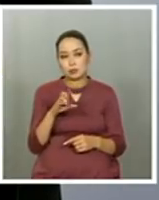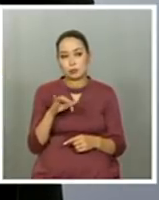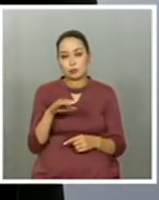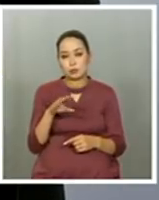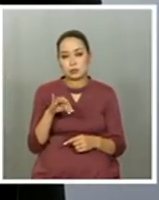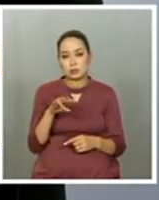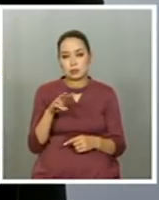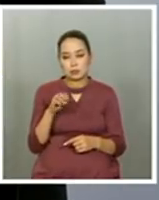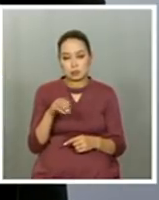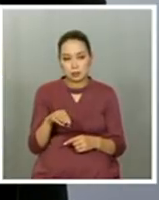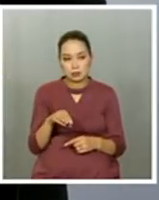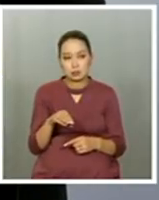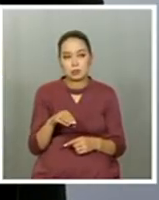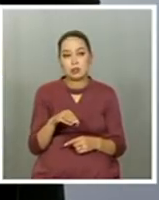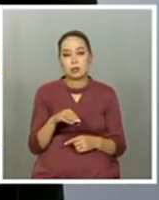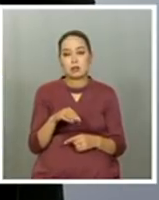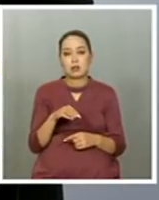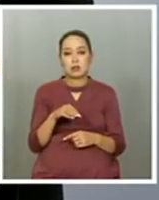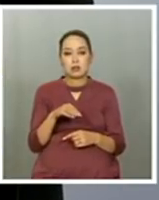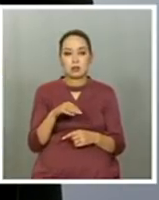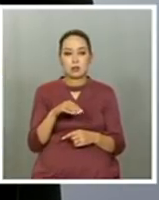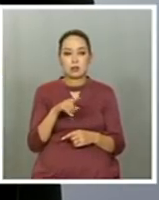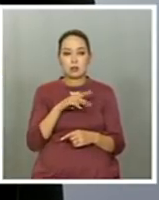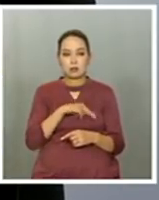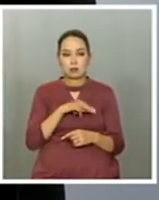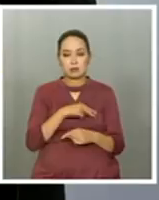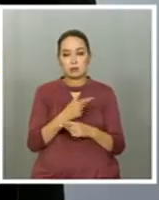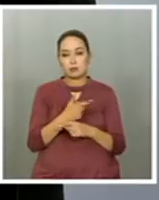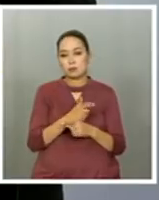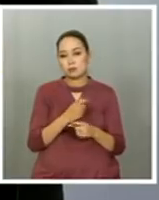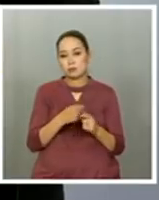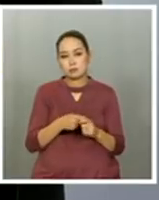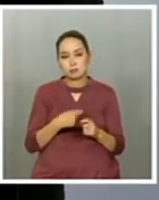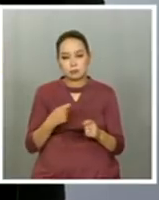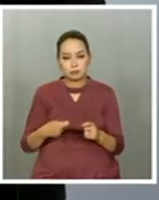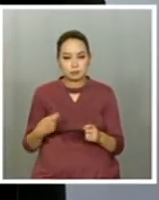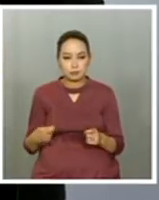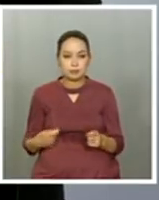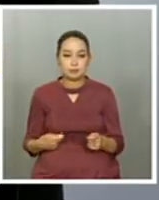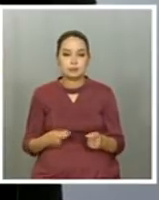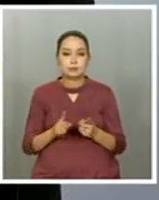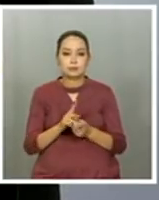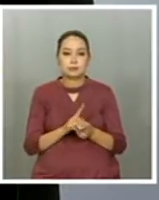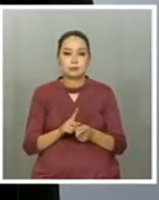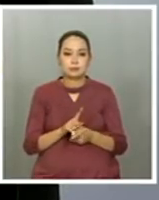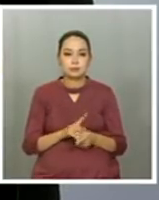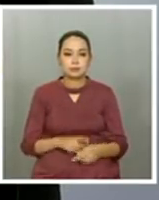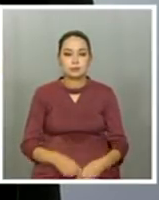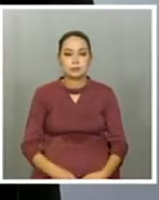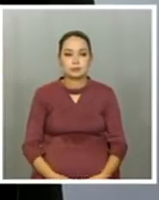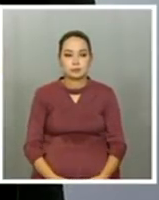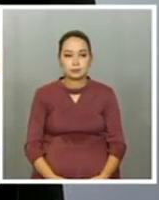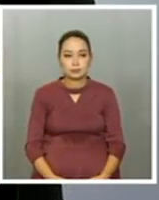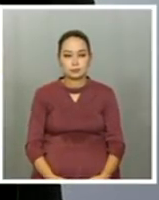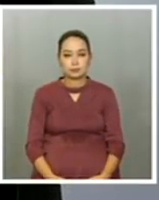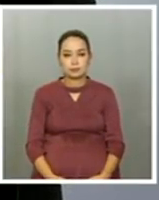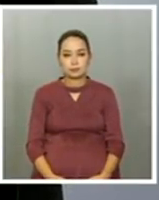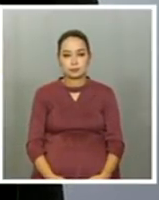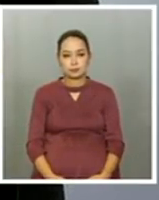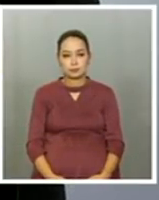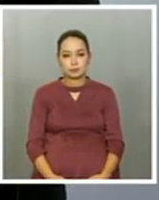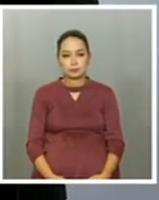металмен әрекеттесіп, натрий бутилатын түзеді және сутегі газы бөлінеді. Алғашқы екі реакцияға